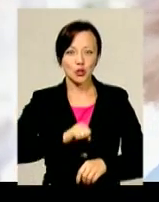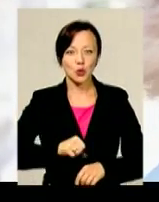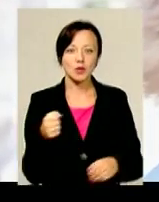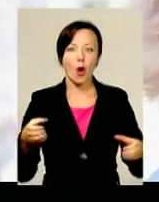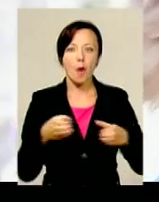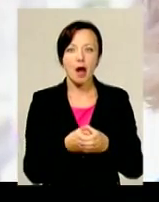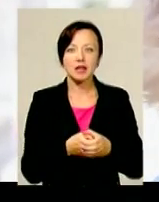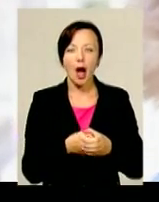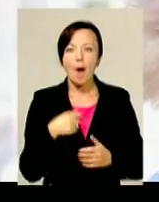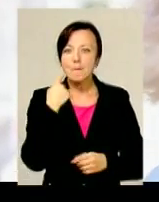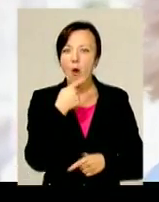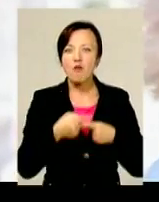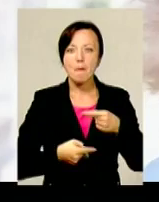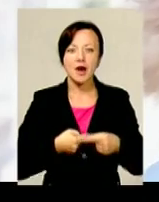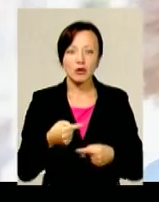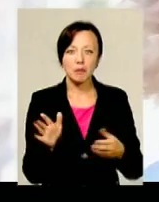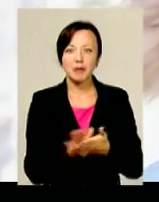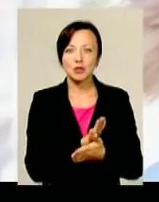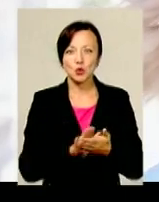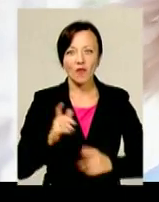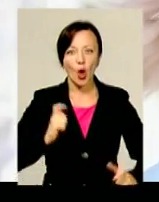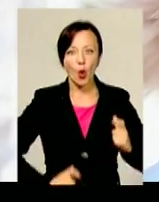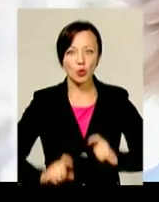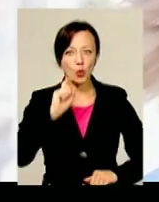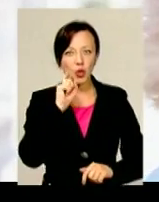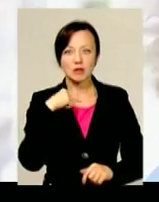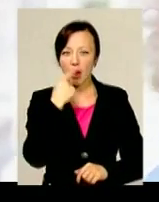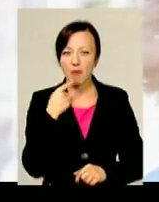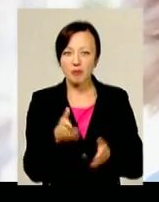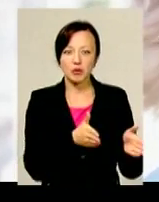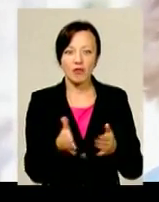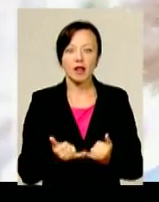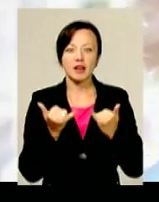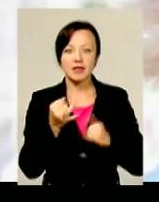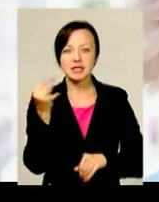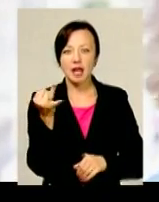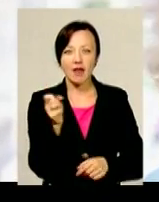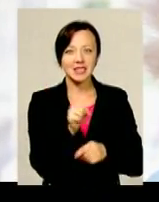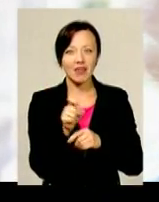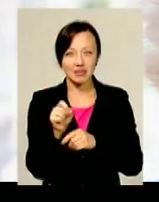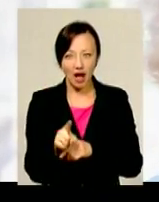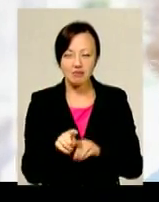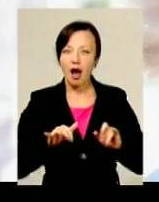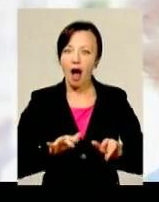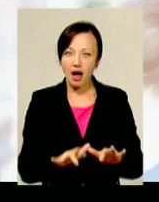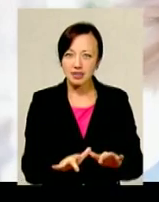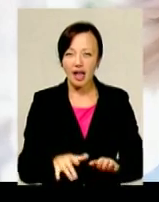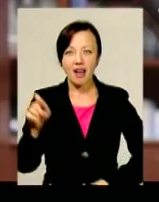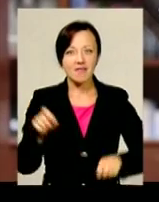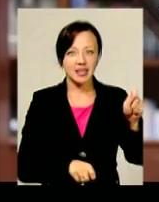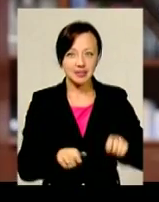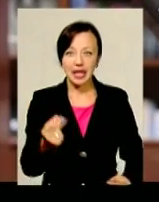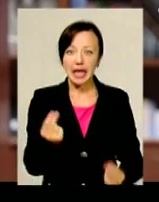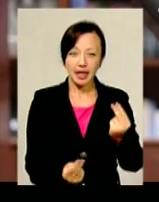команда «Мовомарафону» та викладачі безкоштовних курсів української мови підготували для вас цікаві завдання, акції, квести та